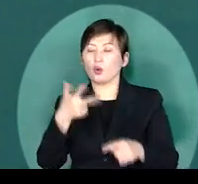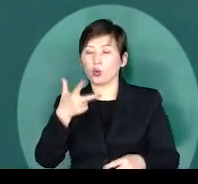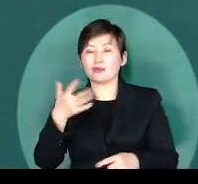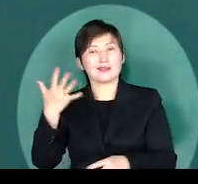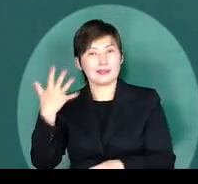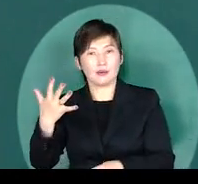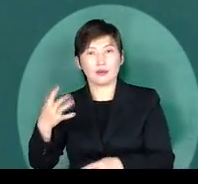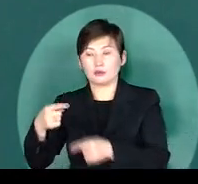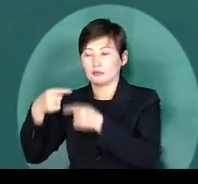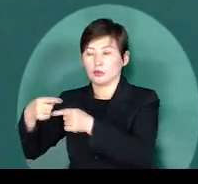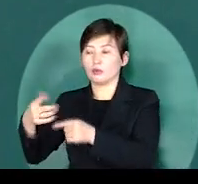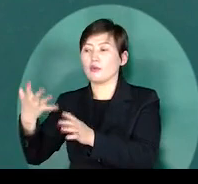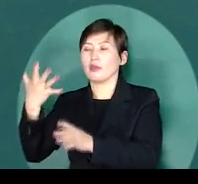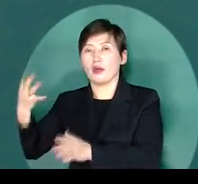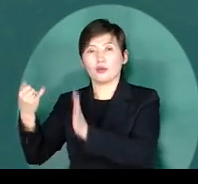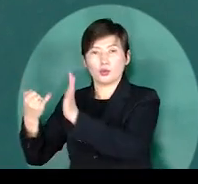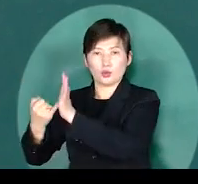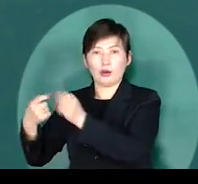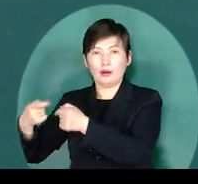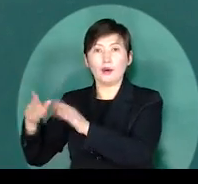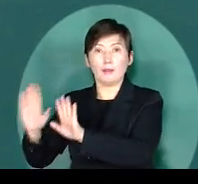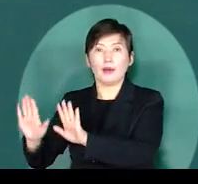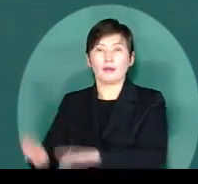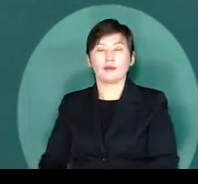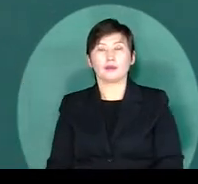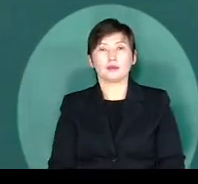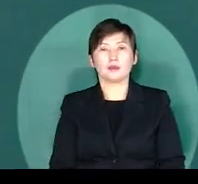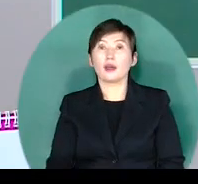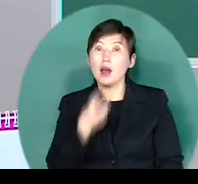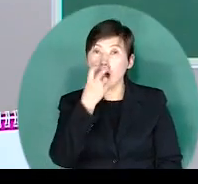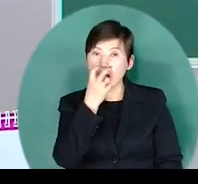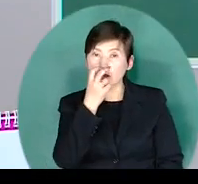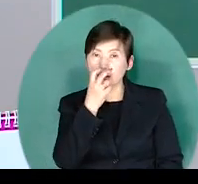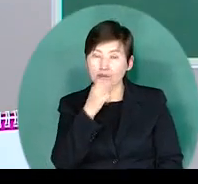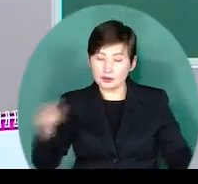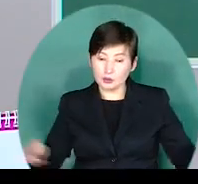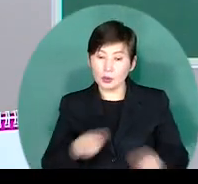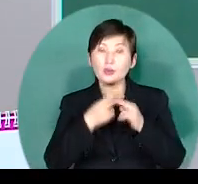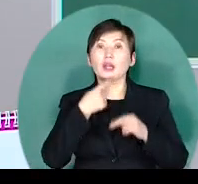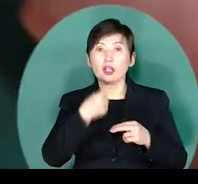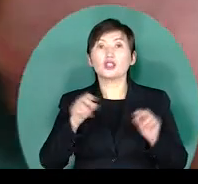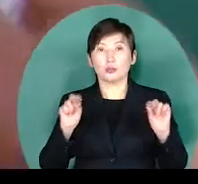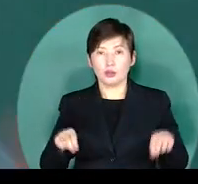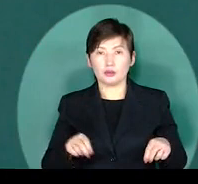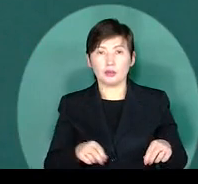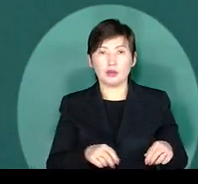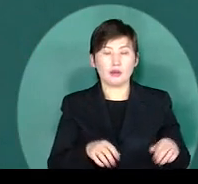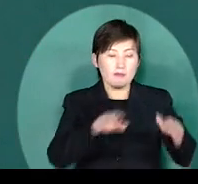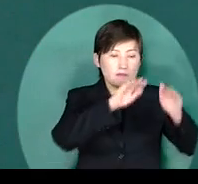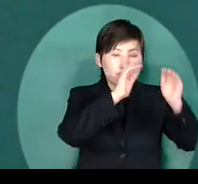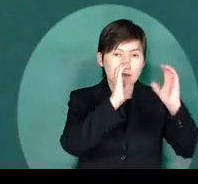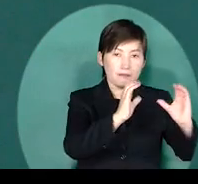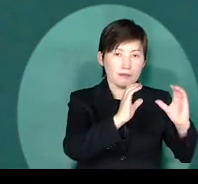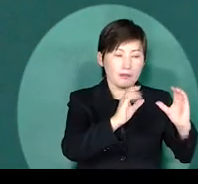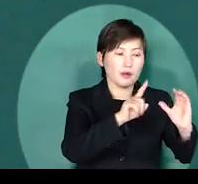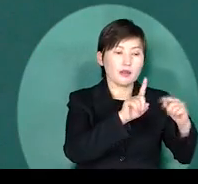дээр 35-ыг нэмэхлээр нийт 56 гарч байна. За эндээс ажиглахад бас дахин нэг нь дүгнэлтэнд хүрч болно гэсэн. Нийлбэрийг тоогоор